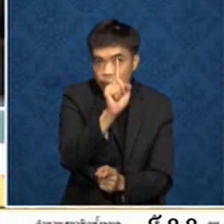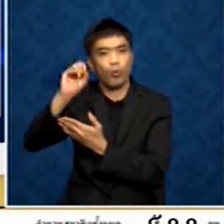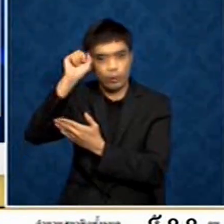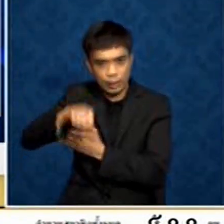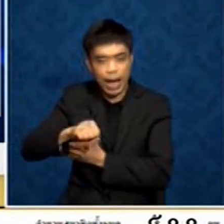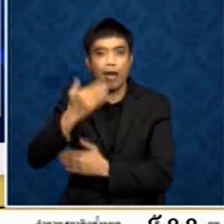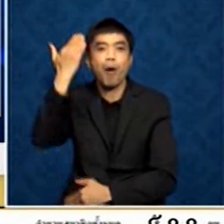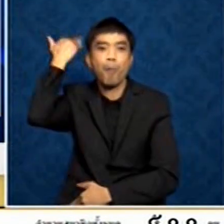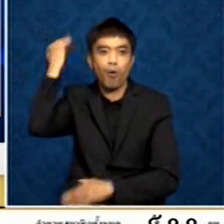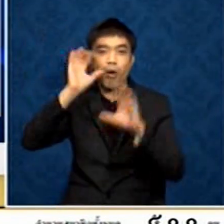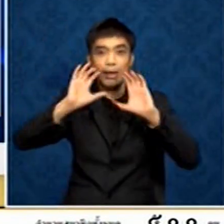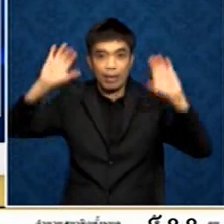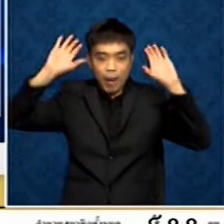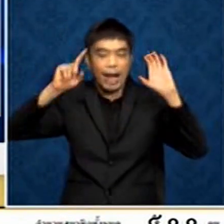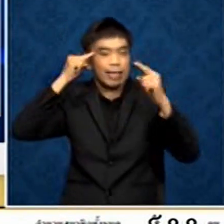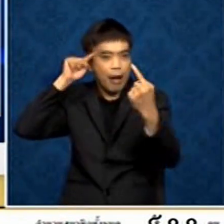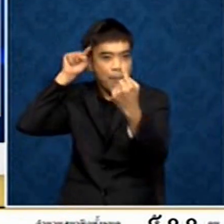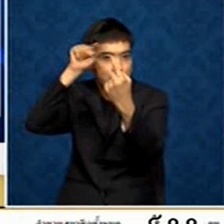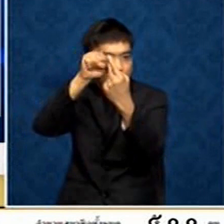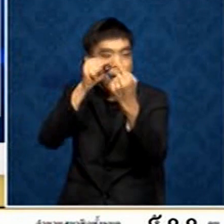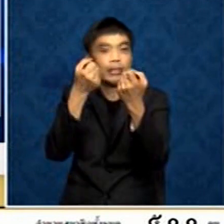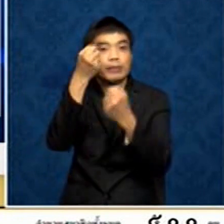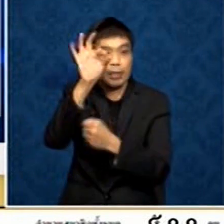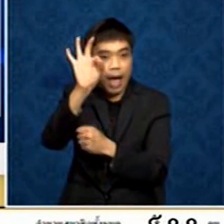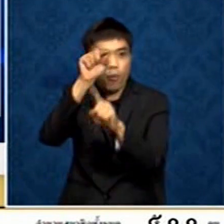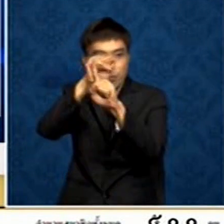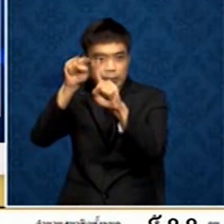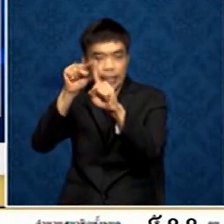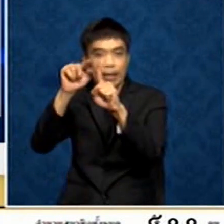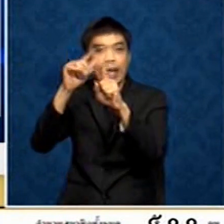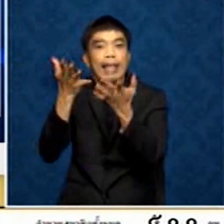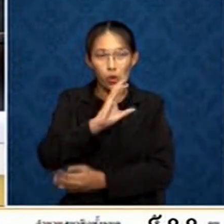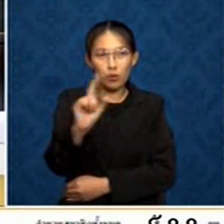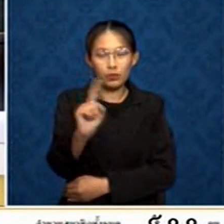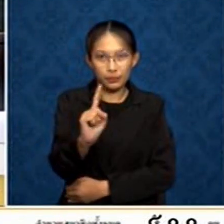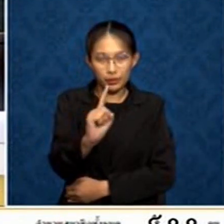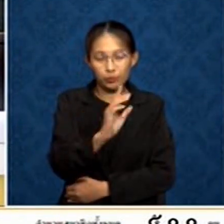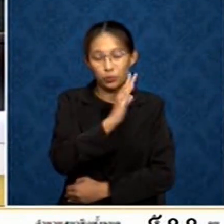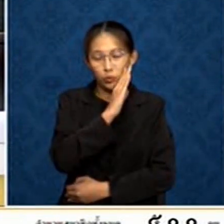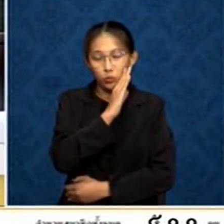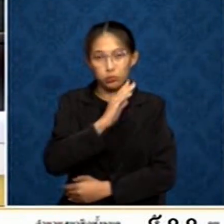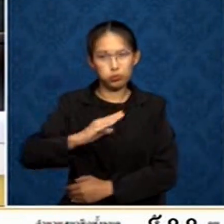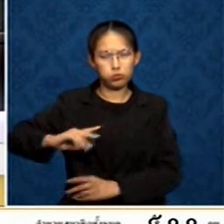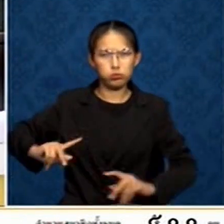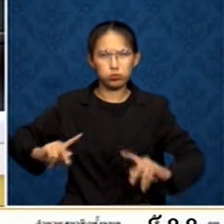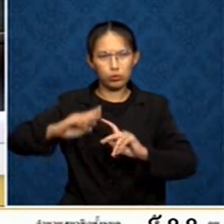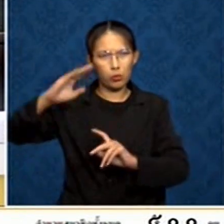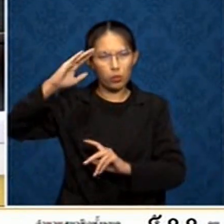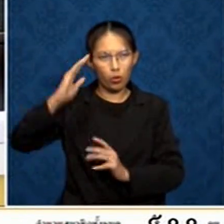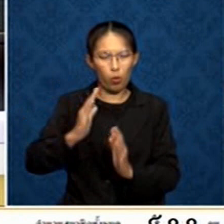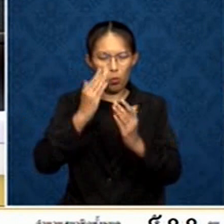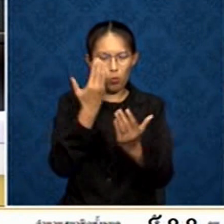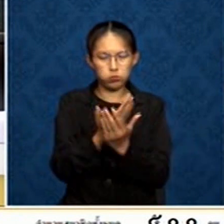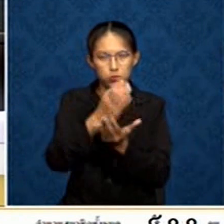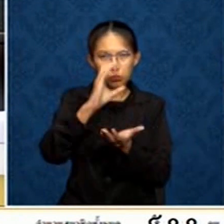รับปากเอาไว้โดยสสนของงบประมาณ 70นั้นเป็นงบบุลากรซึเหมือนกับกระรวงอื่นๆไม่มีความแตกต่างกันแต่ว่า